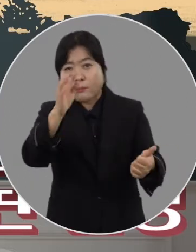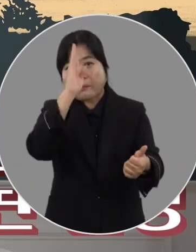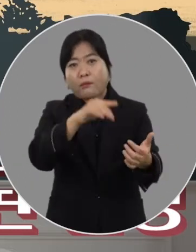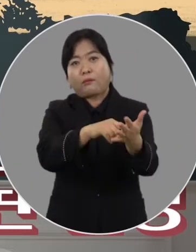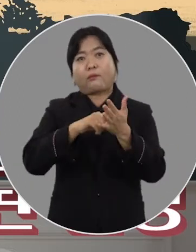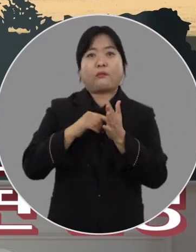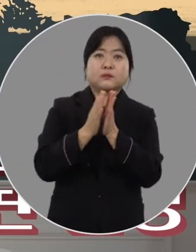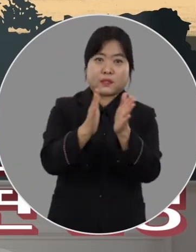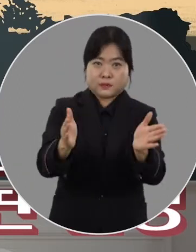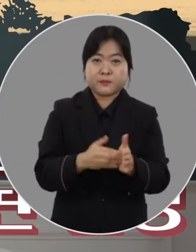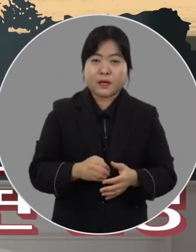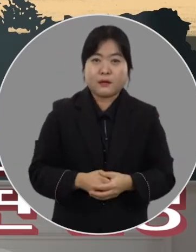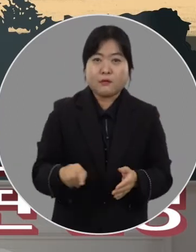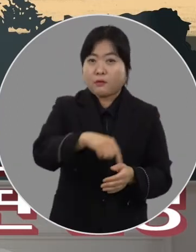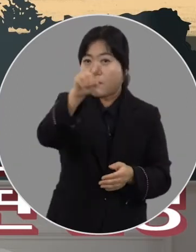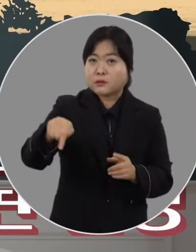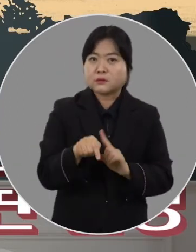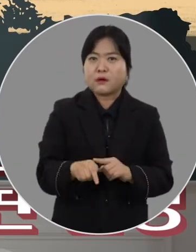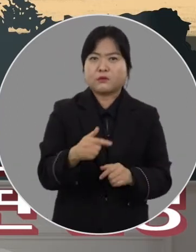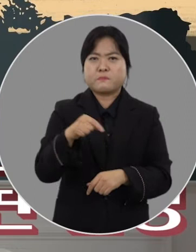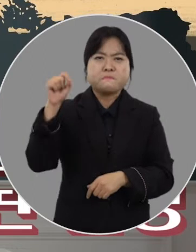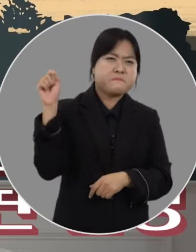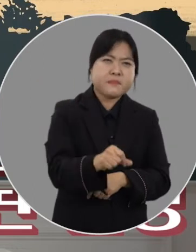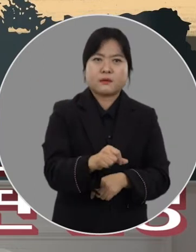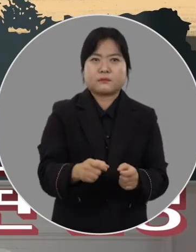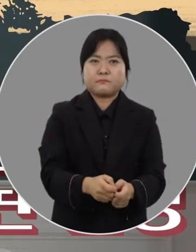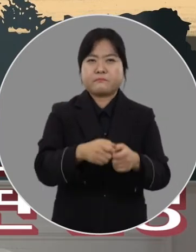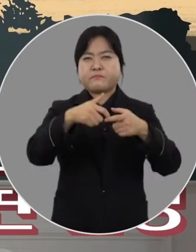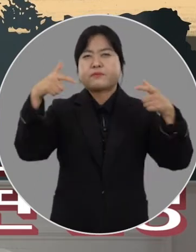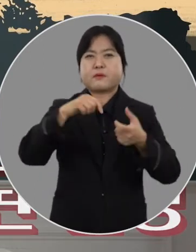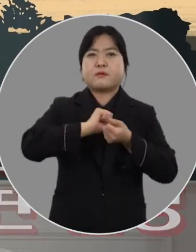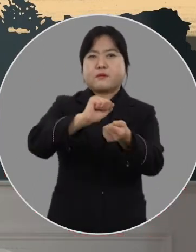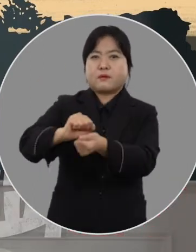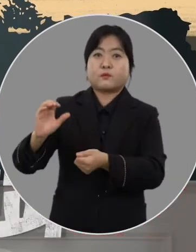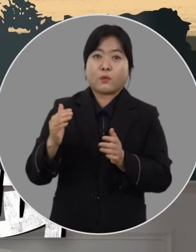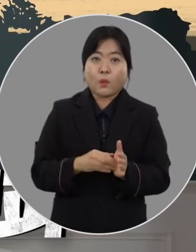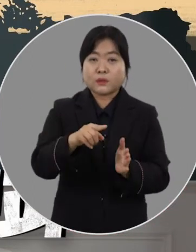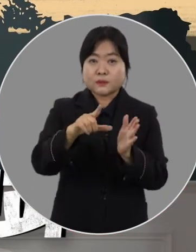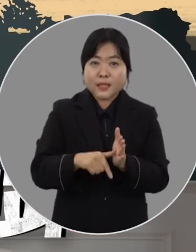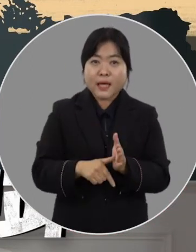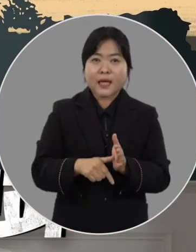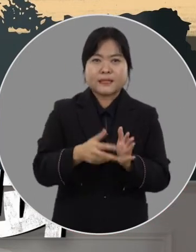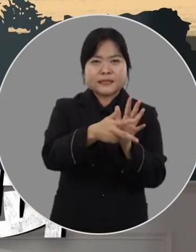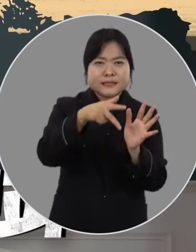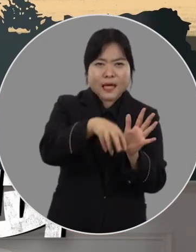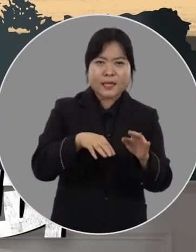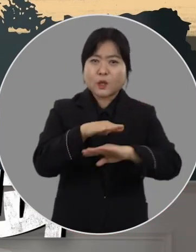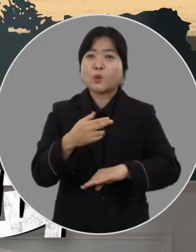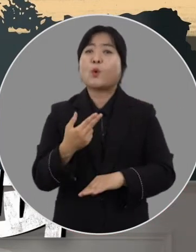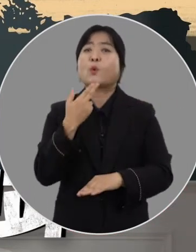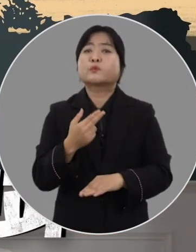나타나기 시작했습니다. 그러한 것이 아주 빠른 속도로 전파되었고요. 당시에 기차나